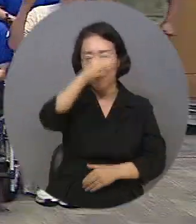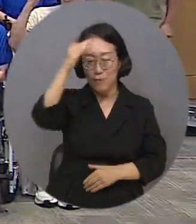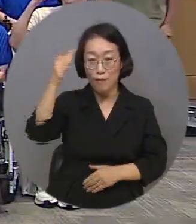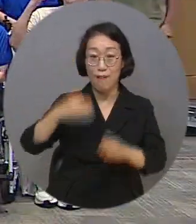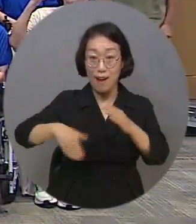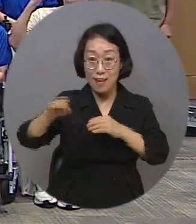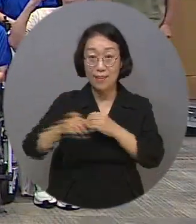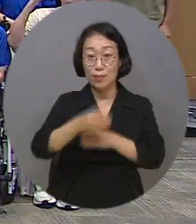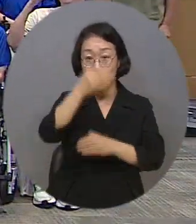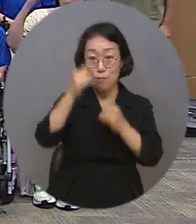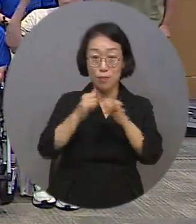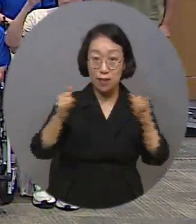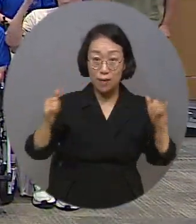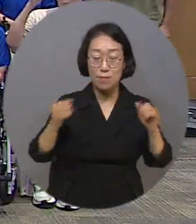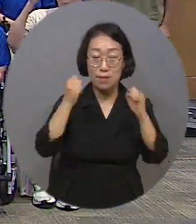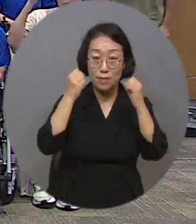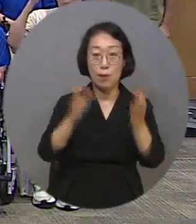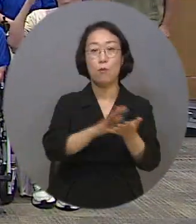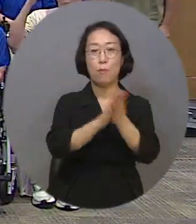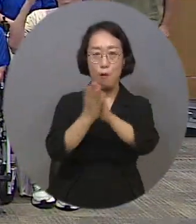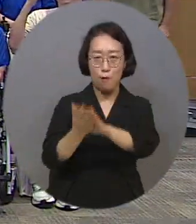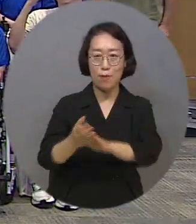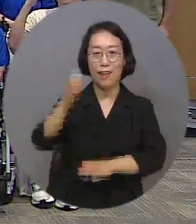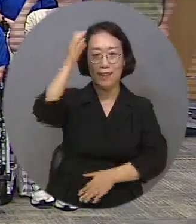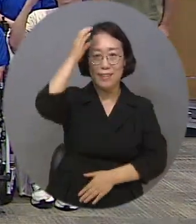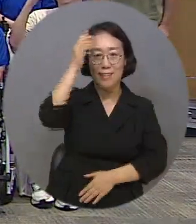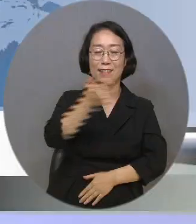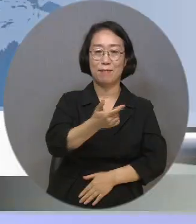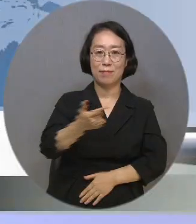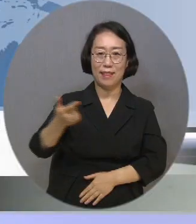용기가 새로운 변화를 이끌어내길 바랍니다.